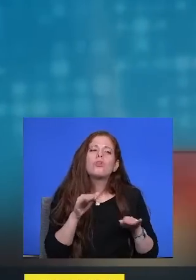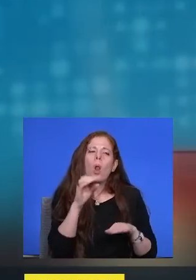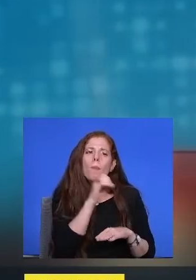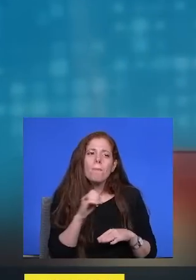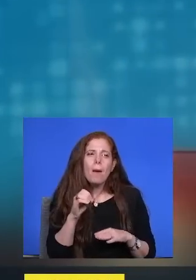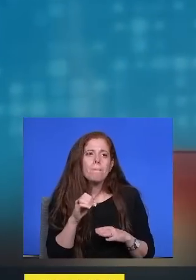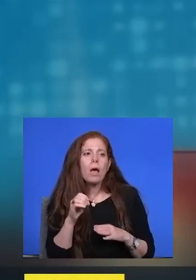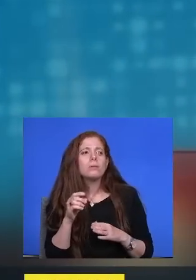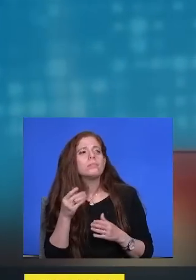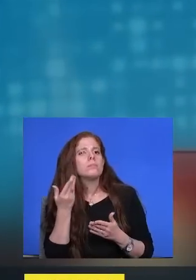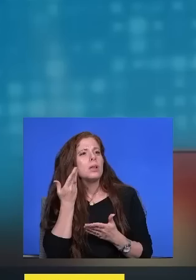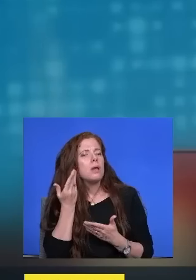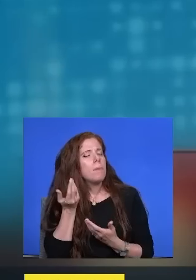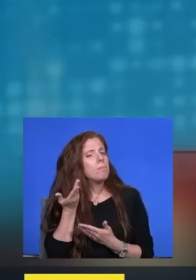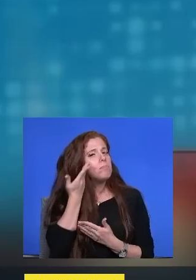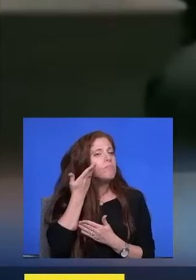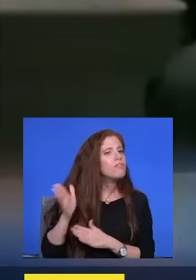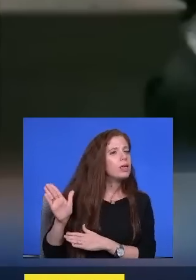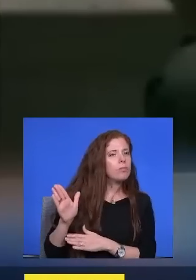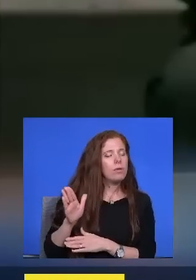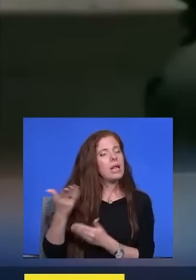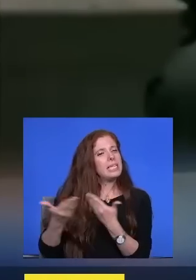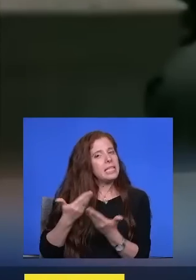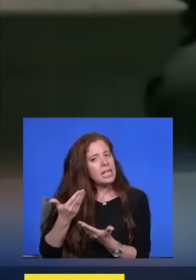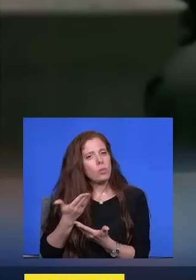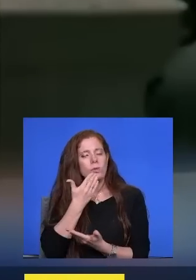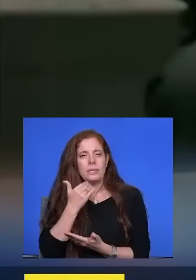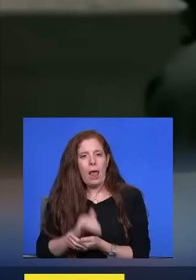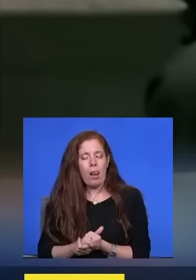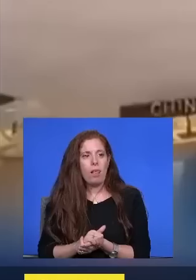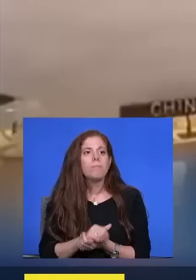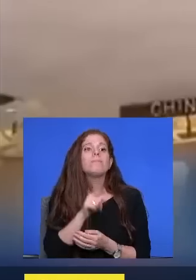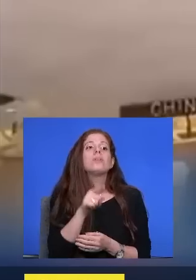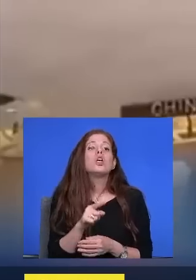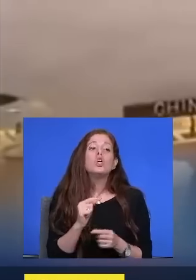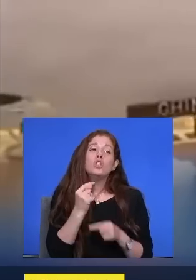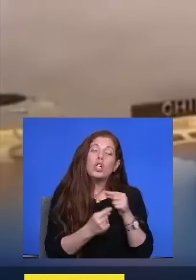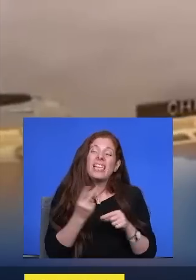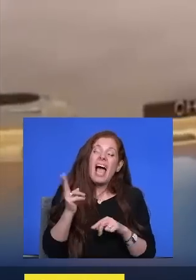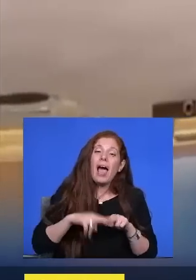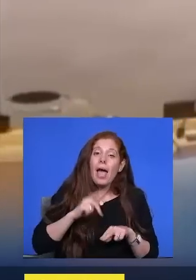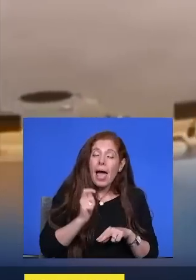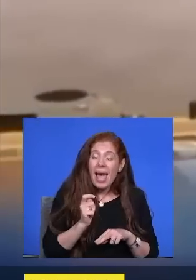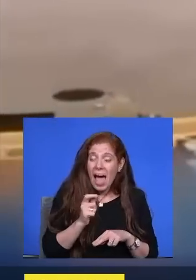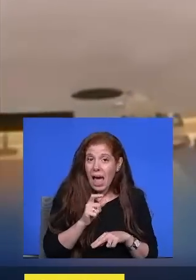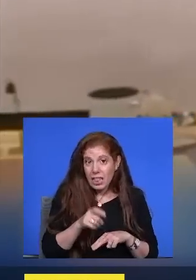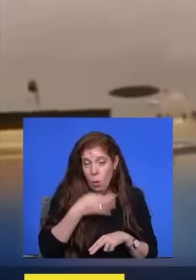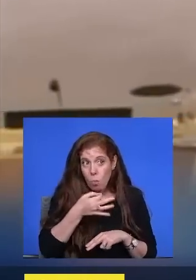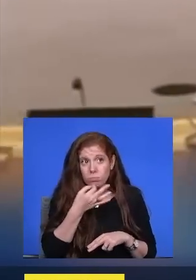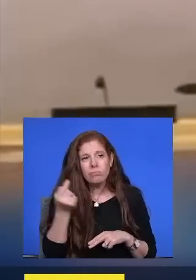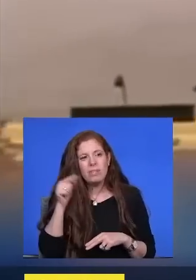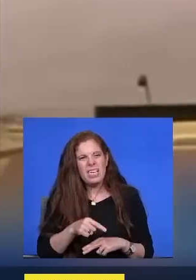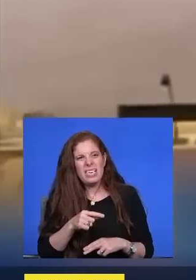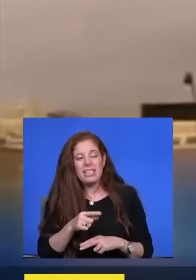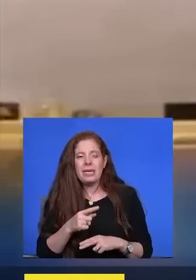friend, our longtime ally Israel. שנה לאחר הנאום בקונגרס הגיעה הנקמה של אובמה, כשנמנע מהטלת